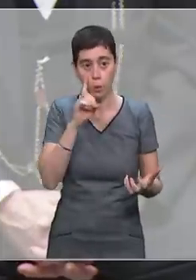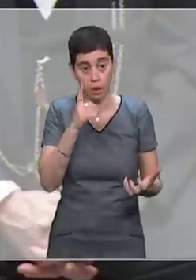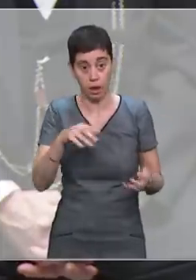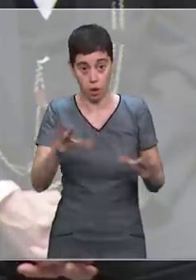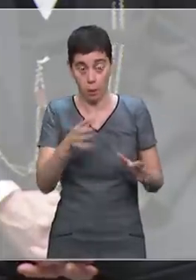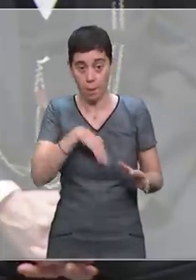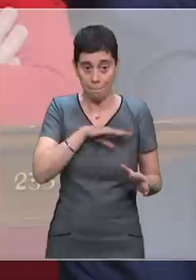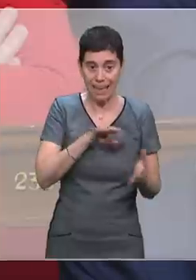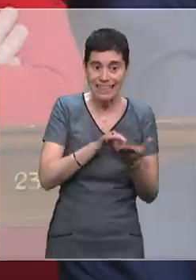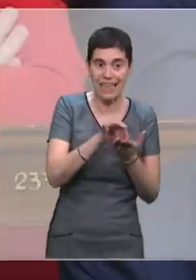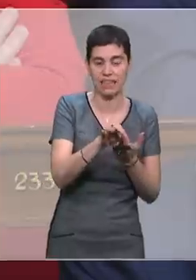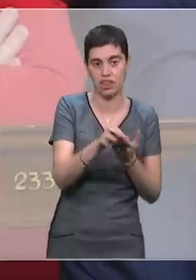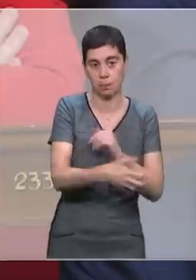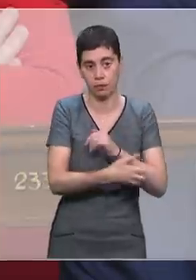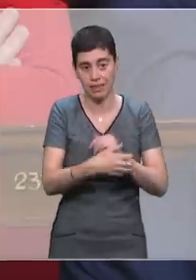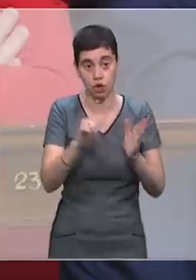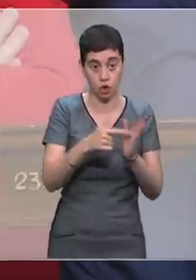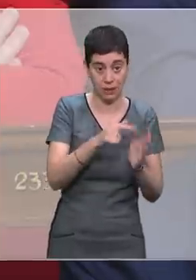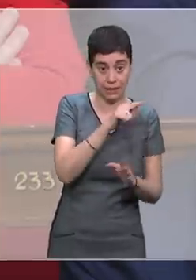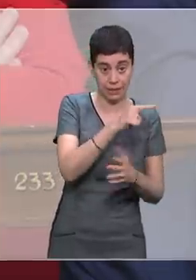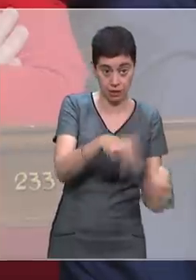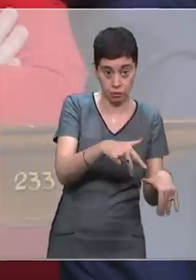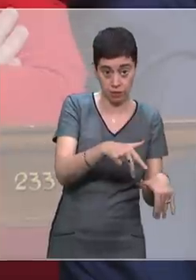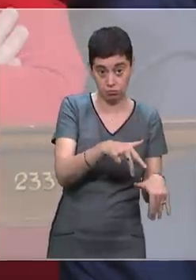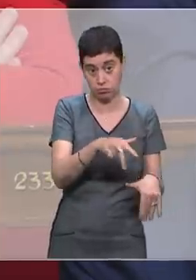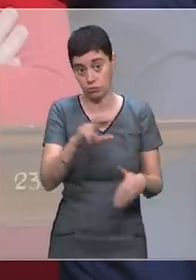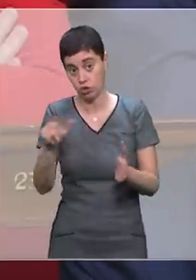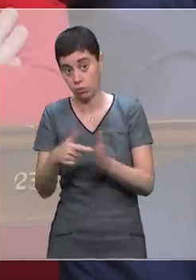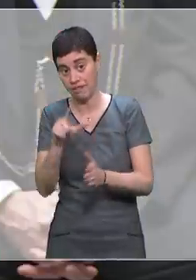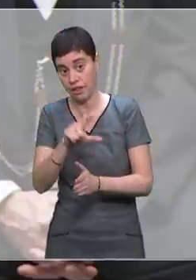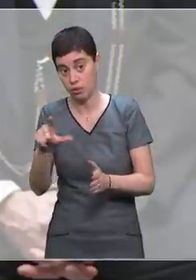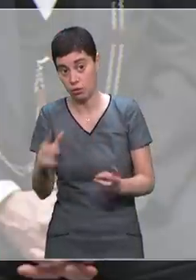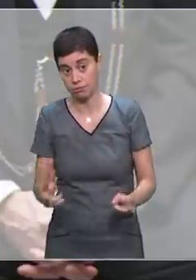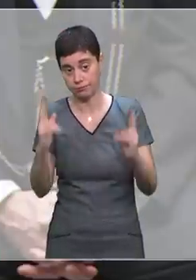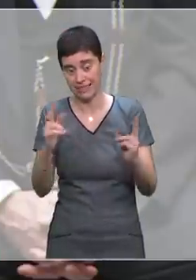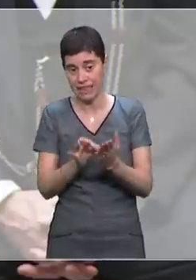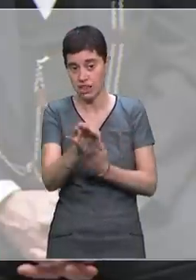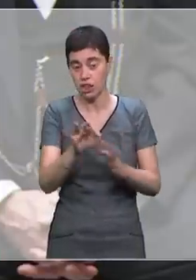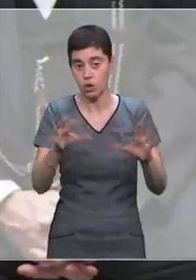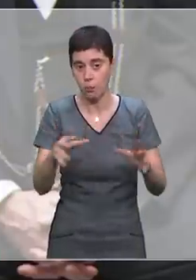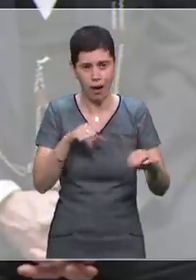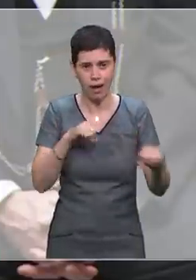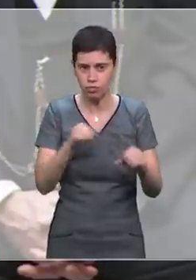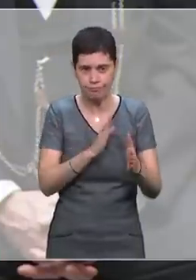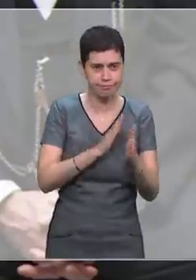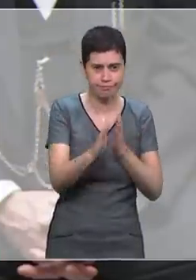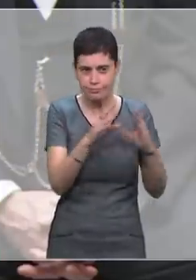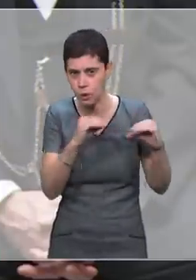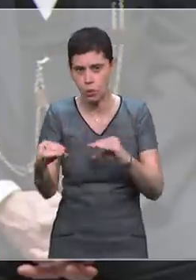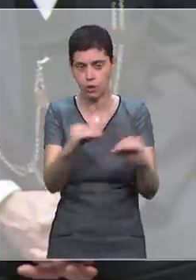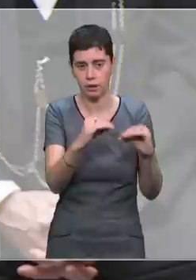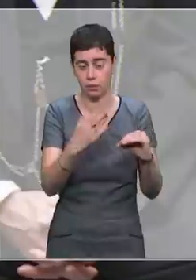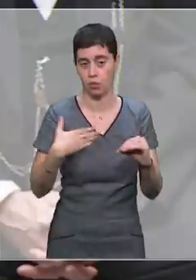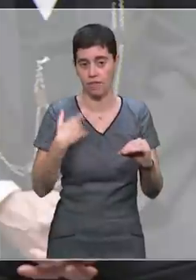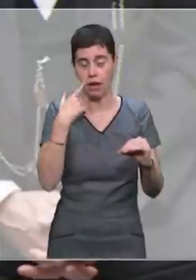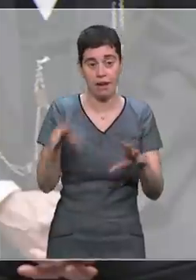pauvreté 2018-2022. Cette stratégie, ce sont des actions directes, concrètes, pour permettre